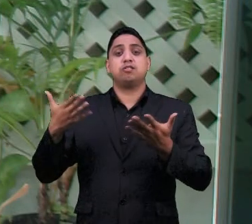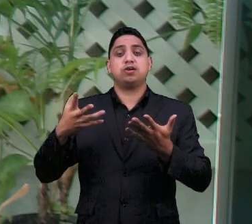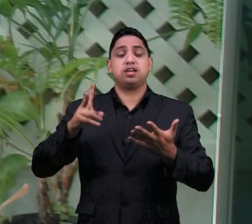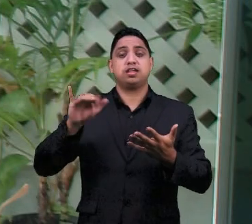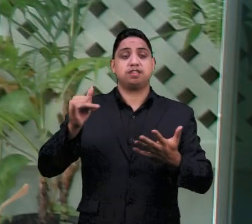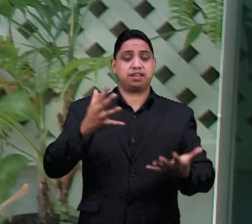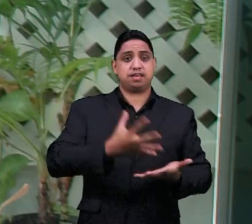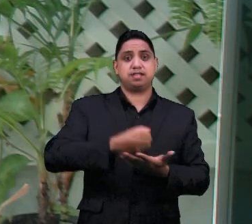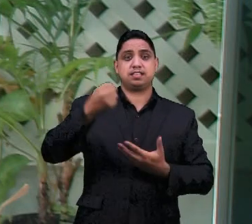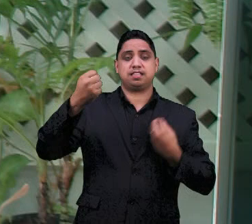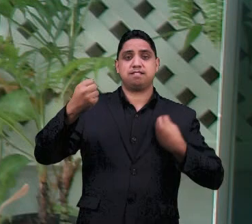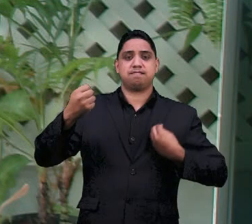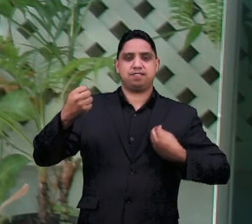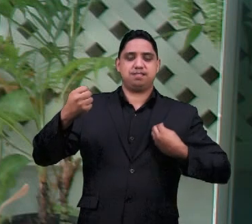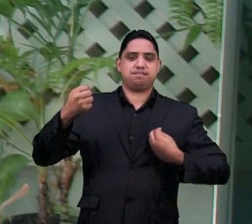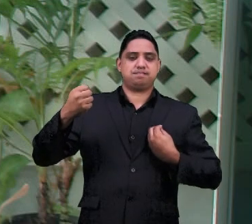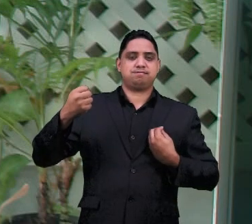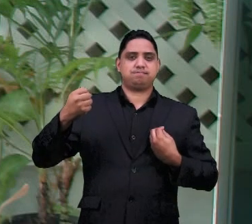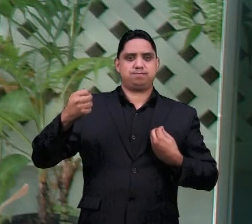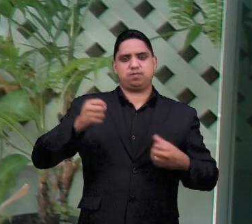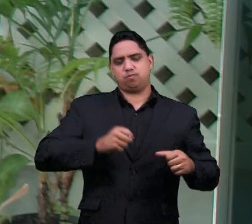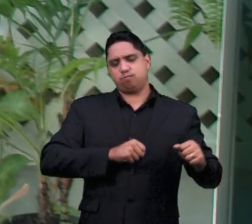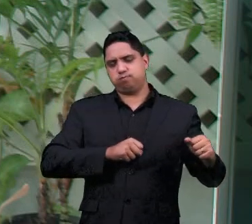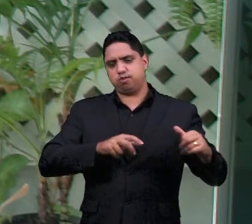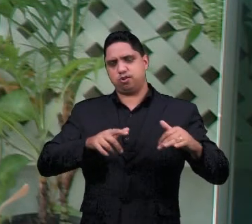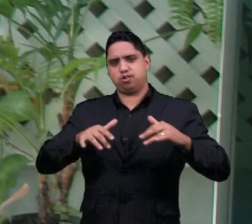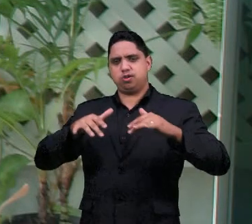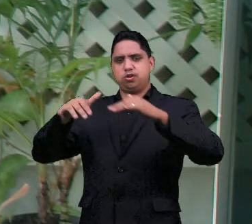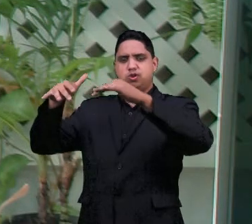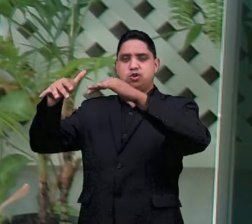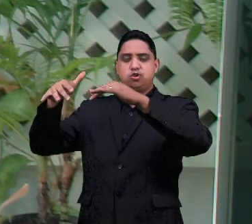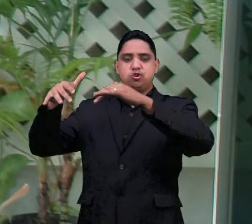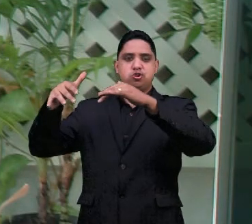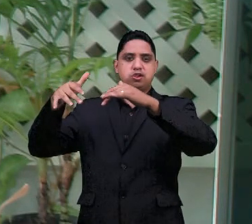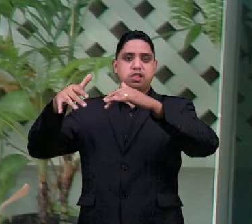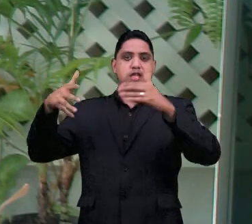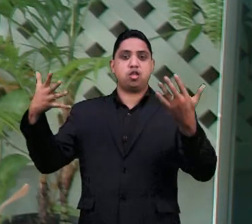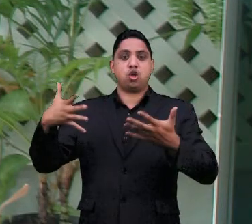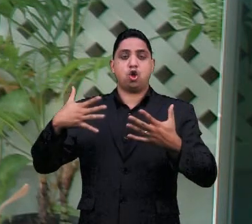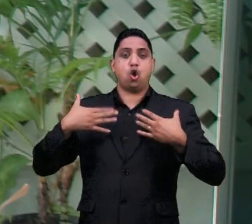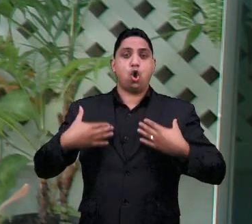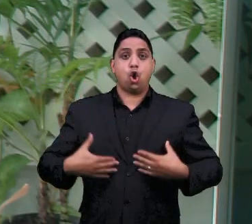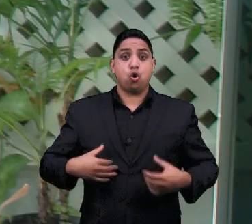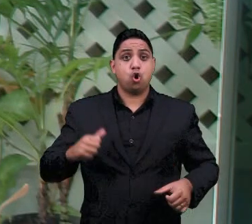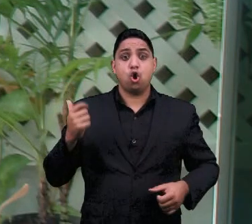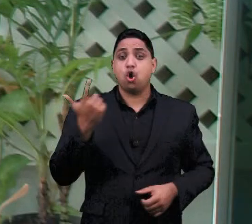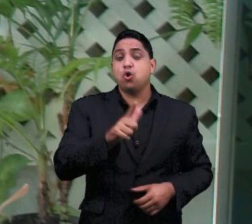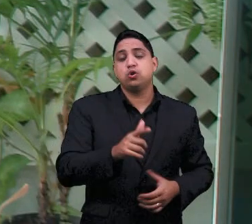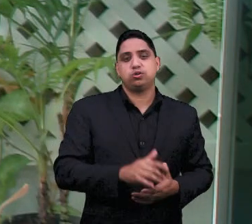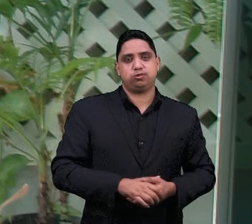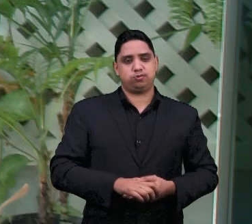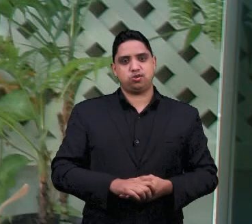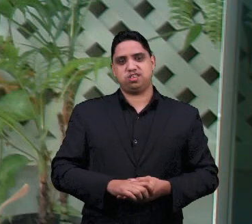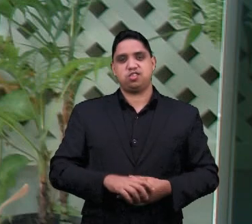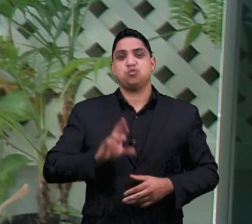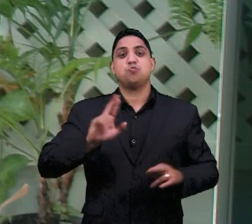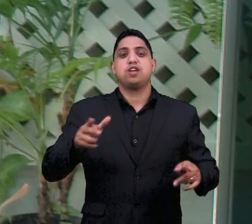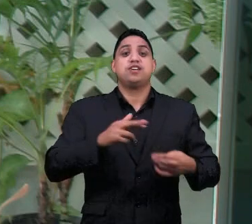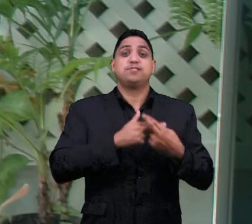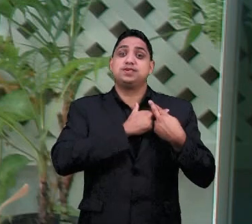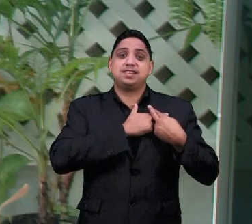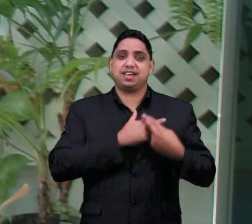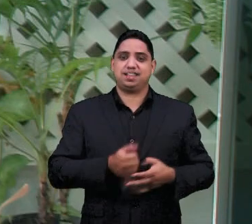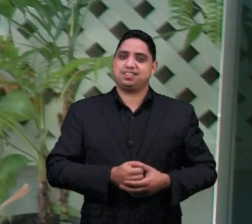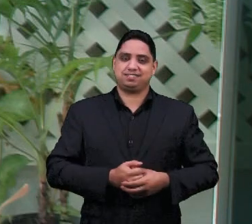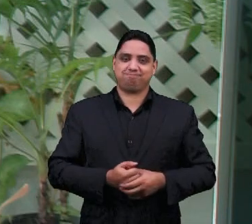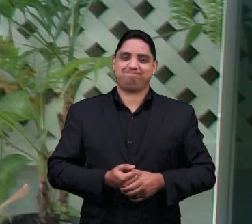qui est déjà avec lui, va s'unir à l'église qui va être enlevée vivante, qui est montée